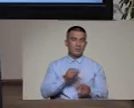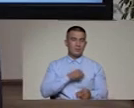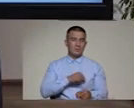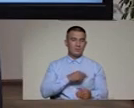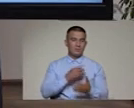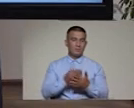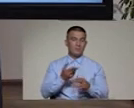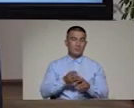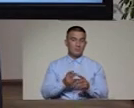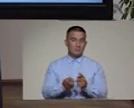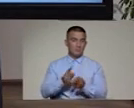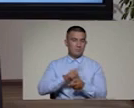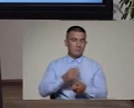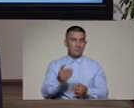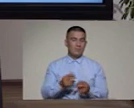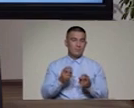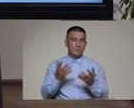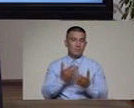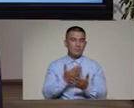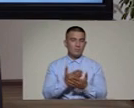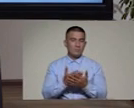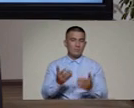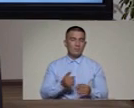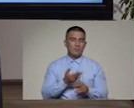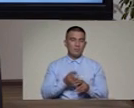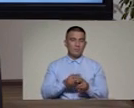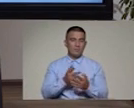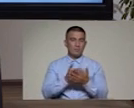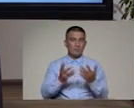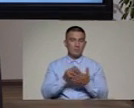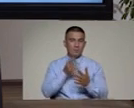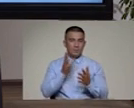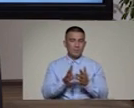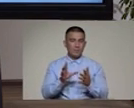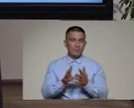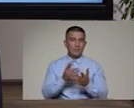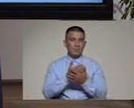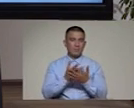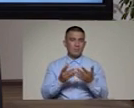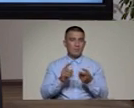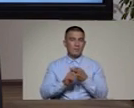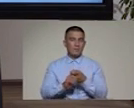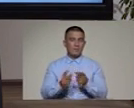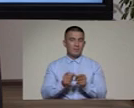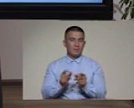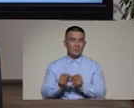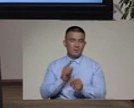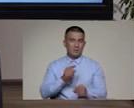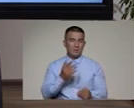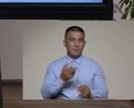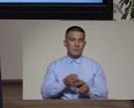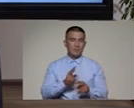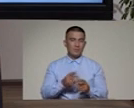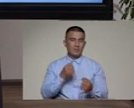buning teskarisi, ya'ni qanday? Ular elektr va issiqlikni o'tkazmaydi.